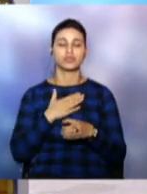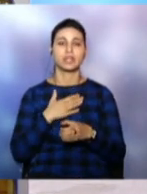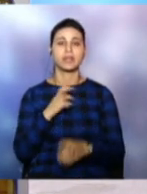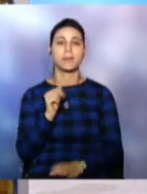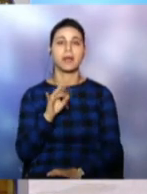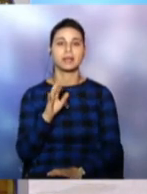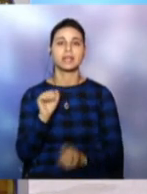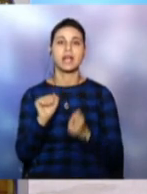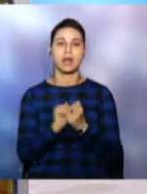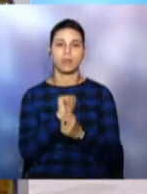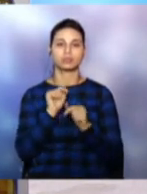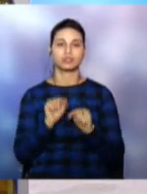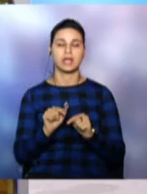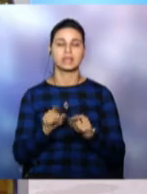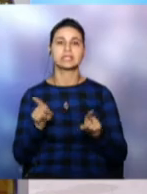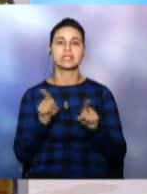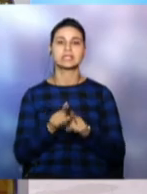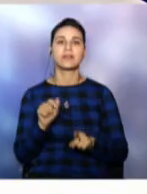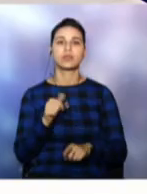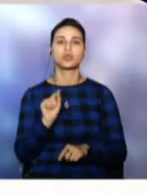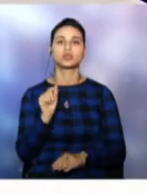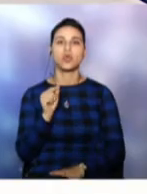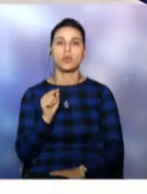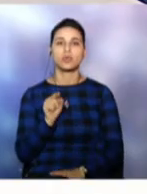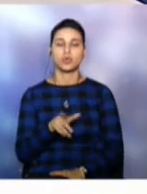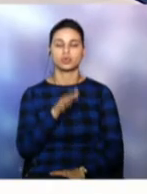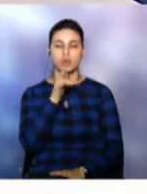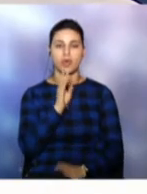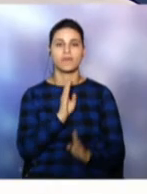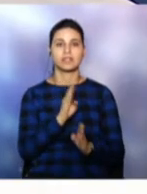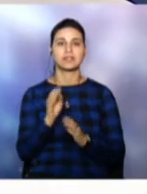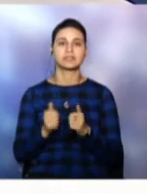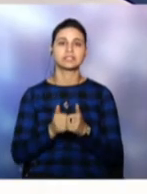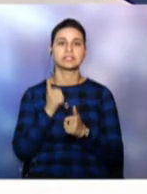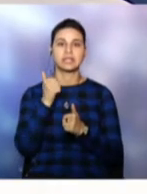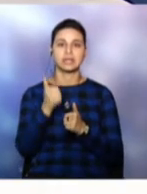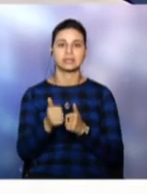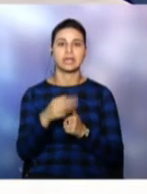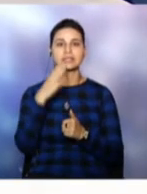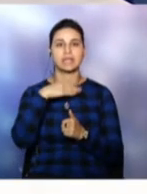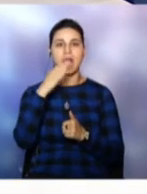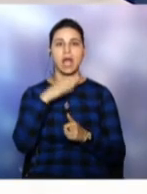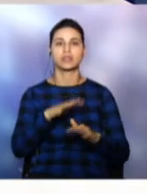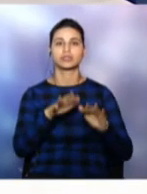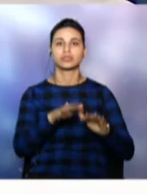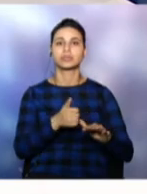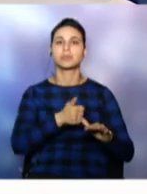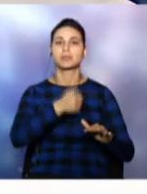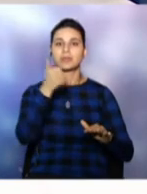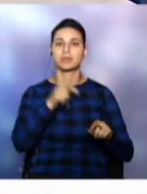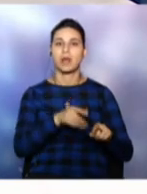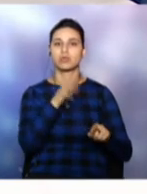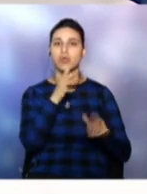არის გამომშრალი და ზუსტად ისევე, როგორც ლობიოს შემთხვევაში ვიქცევით, წინასწარ წყალში დავალბოთ. ასეთ